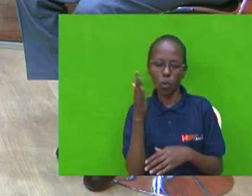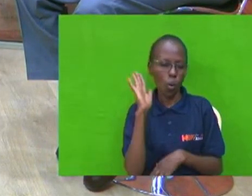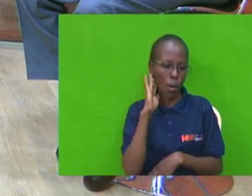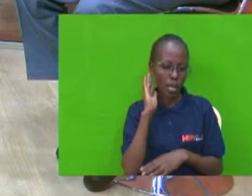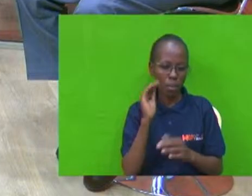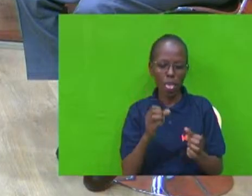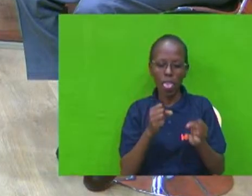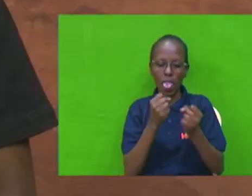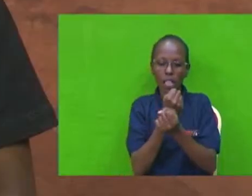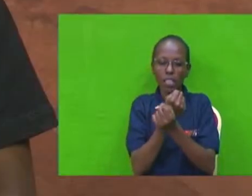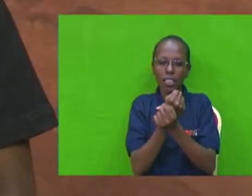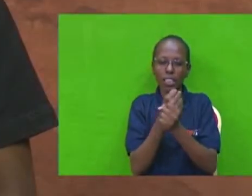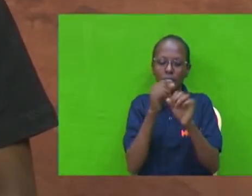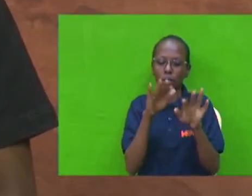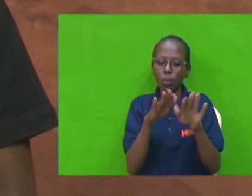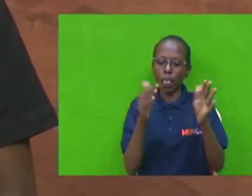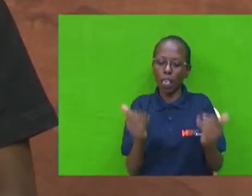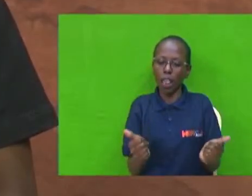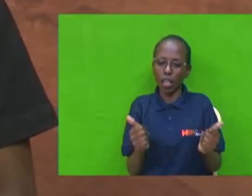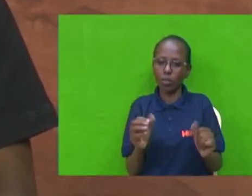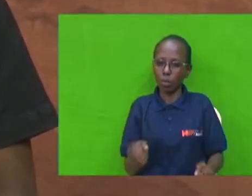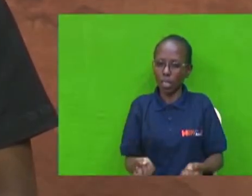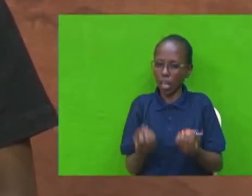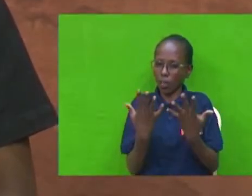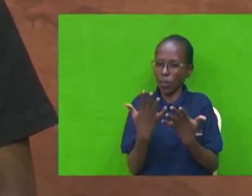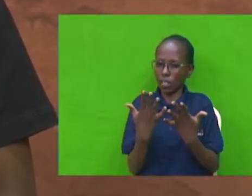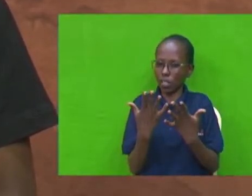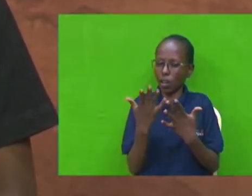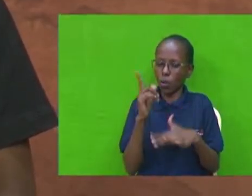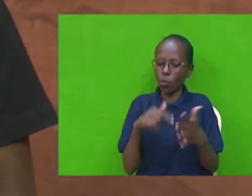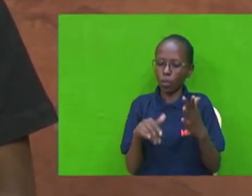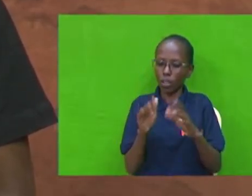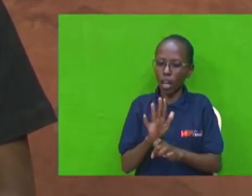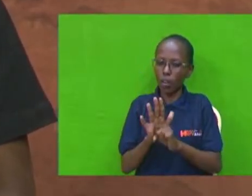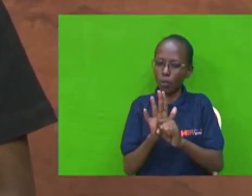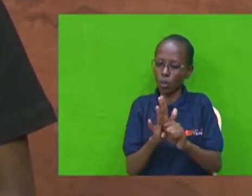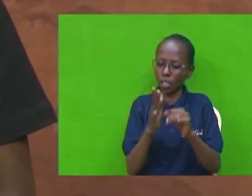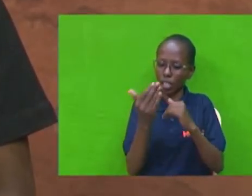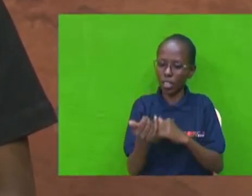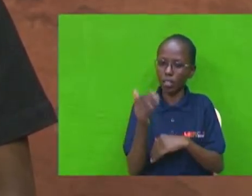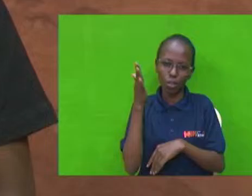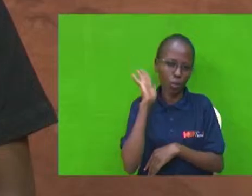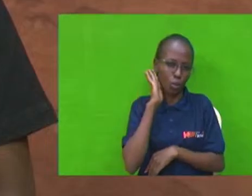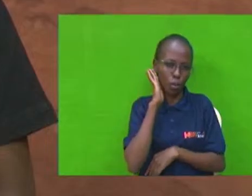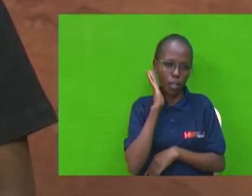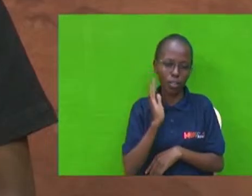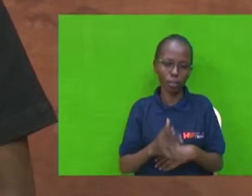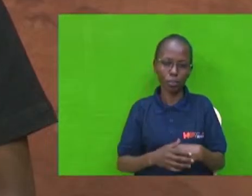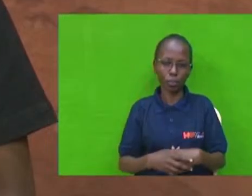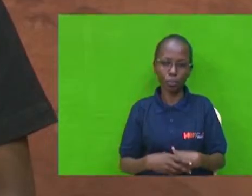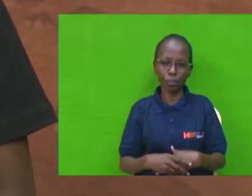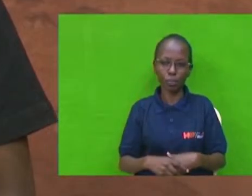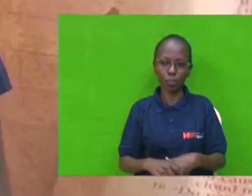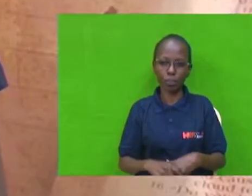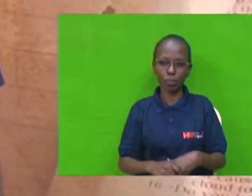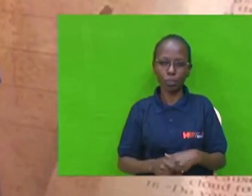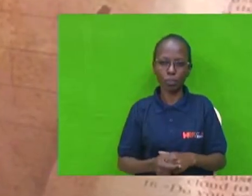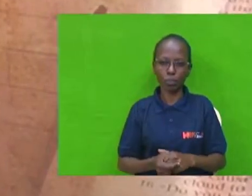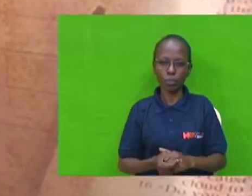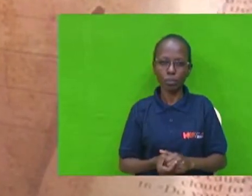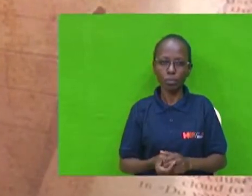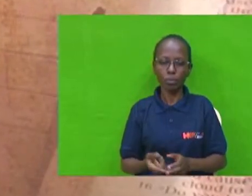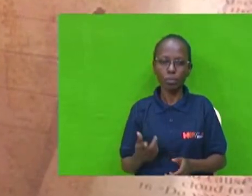naweza kutii kufikia hapo? Nini kinaweza kusukuma mtoto aweze kutii kufikia hapo? Asante mwalimu.